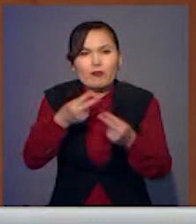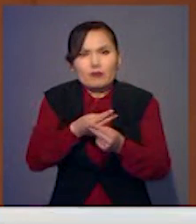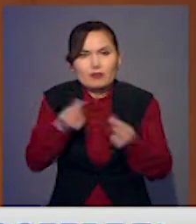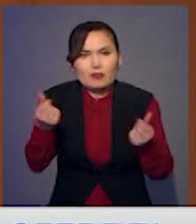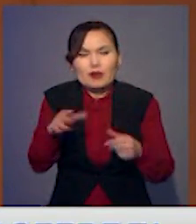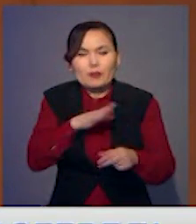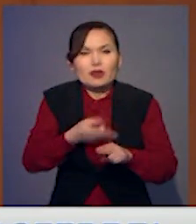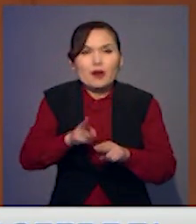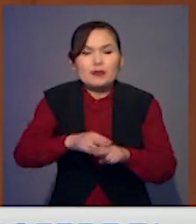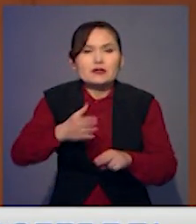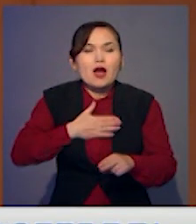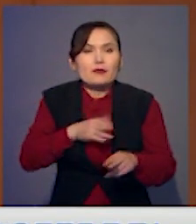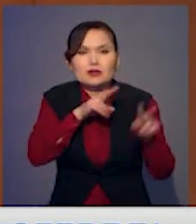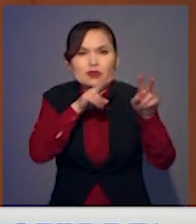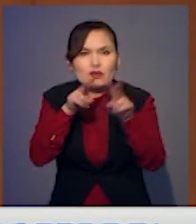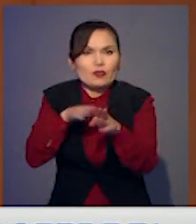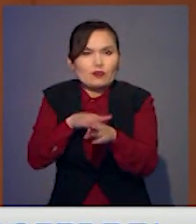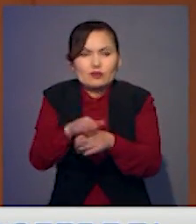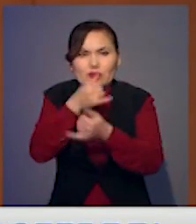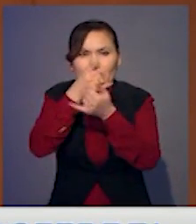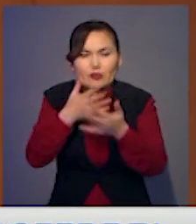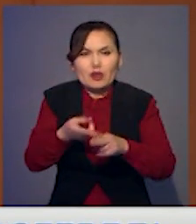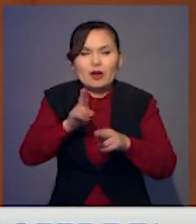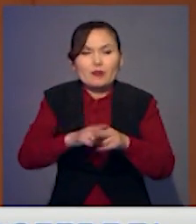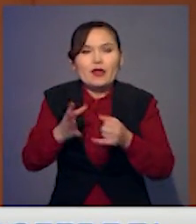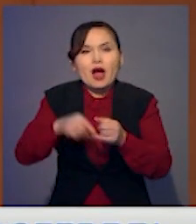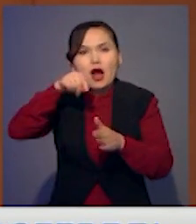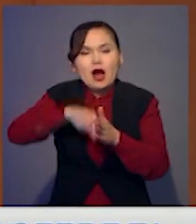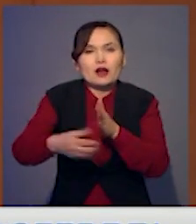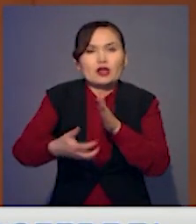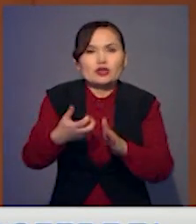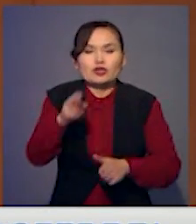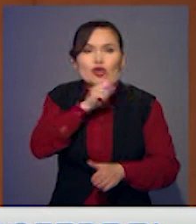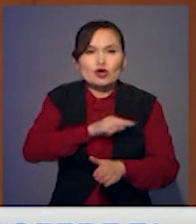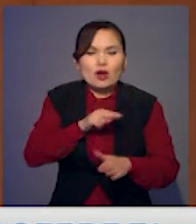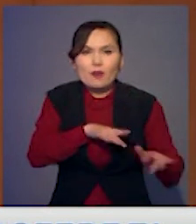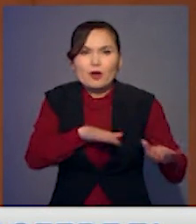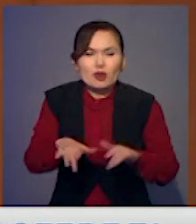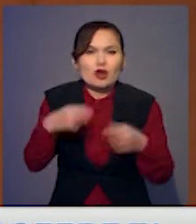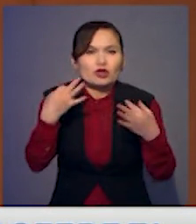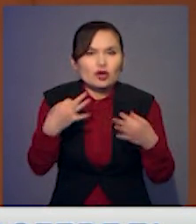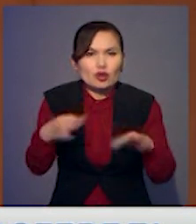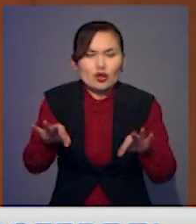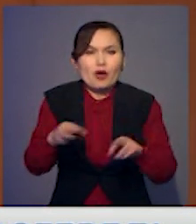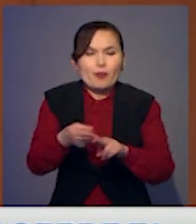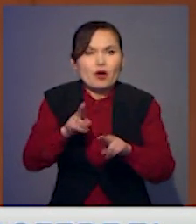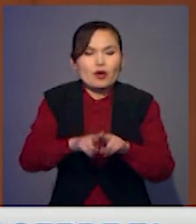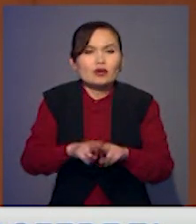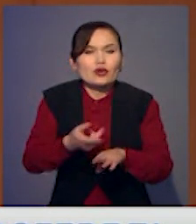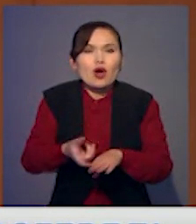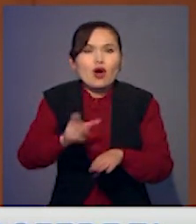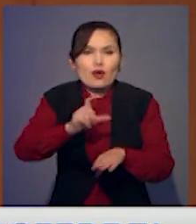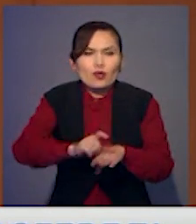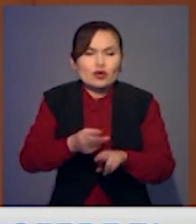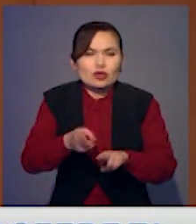жағдайды толық бақылауға ала алмай отырмыз. Өйткені археологиялық қазба жұмыстарын жүргізуге рұқсат беру талаптары өте оңай.